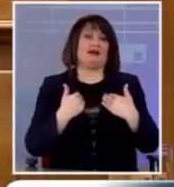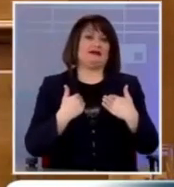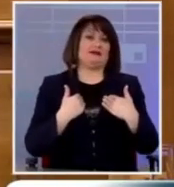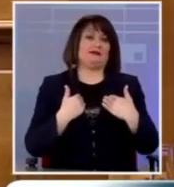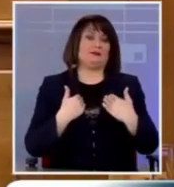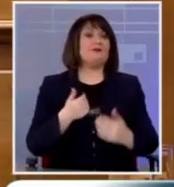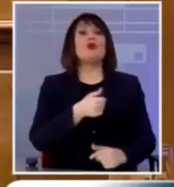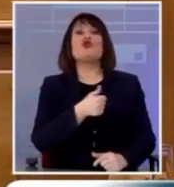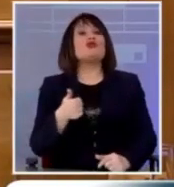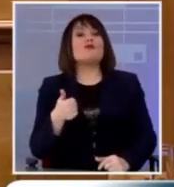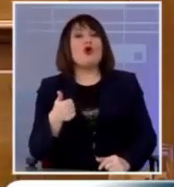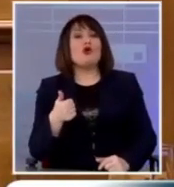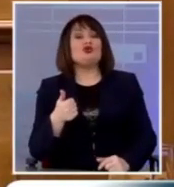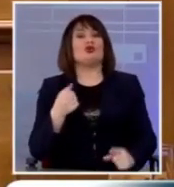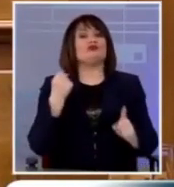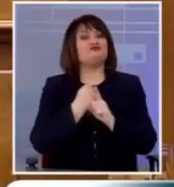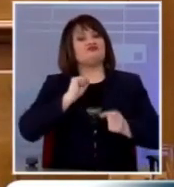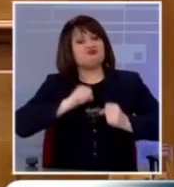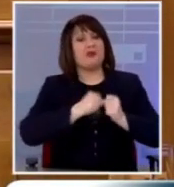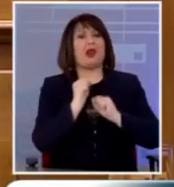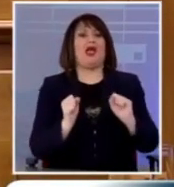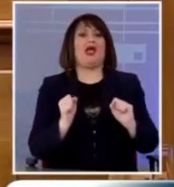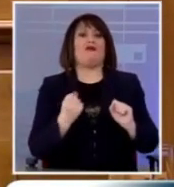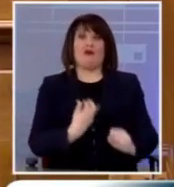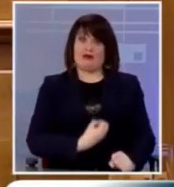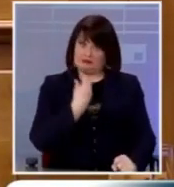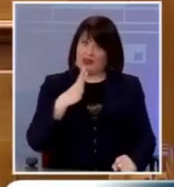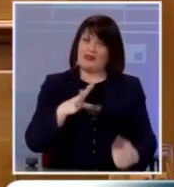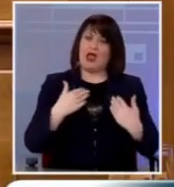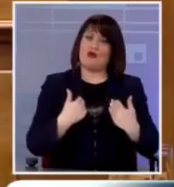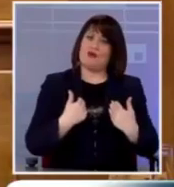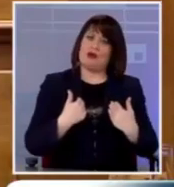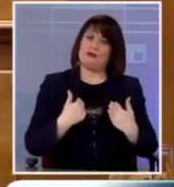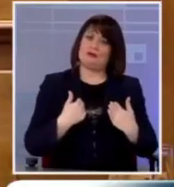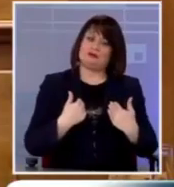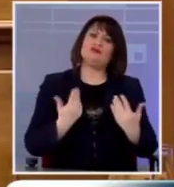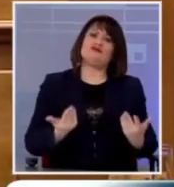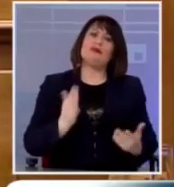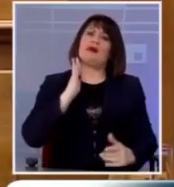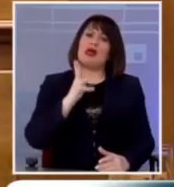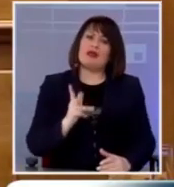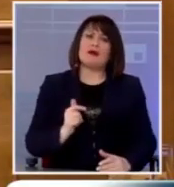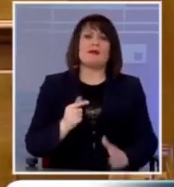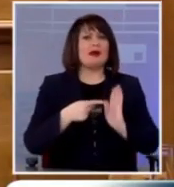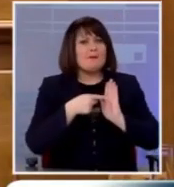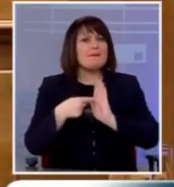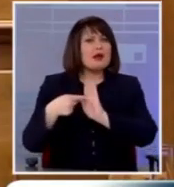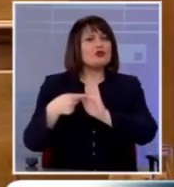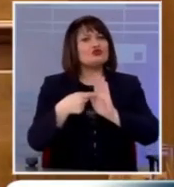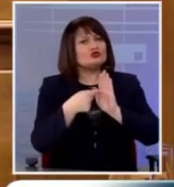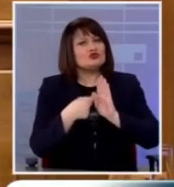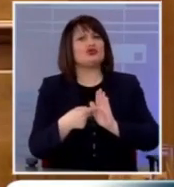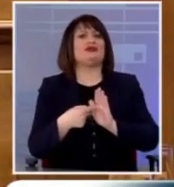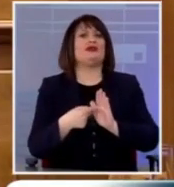όχι μόνο από την αγωνιστική δική μας διαθεσιμότητα, αλλά και από την καθημερινή παρουσία, τη